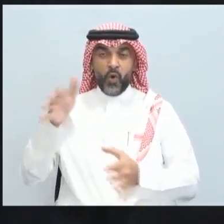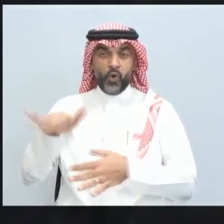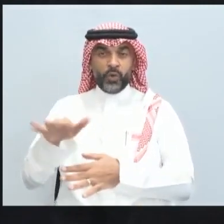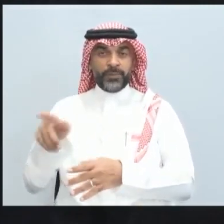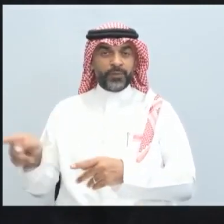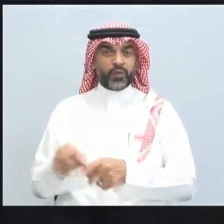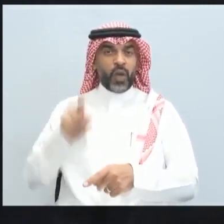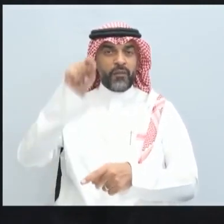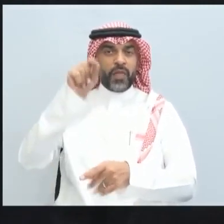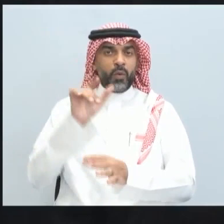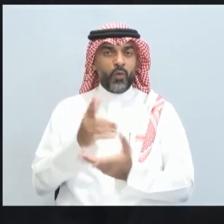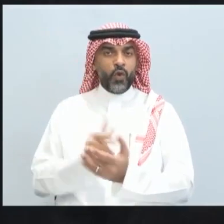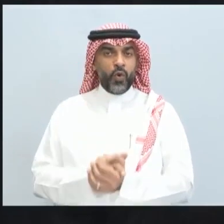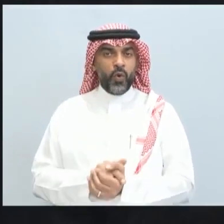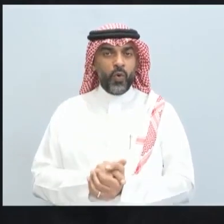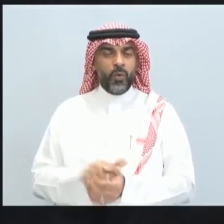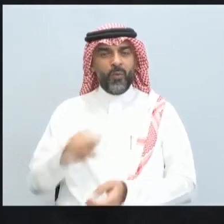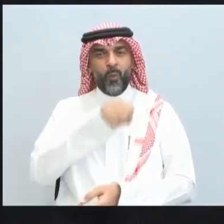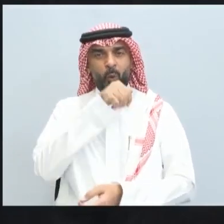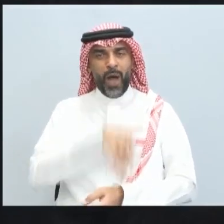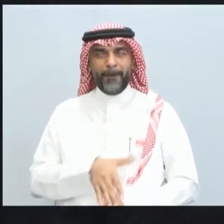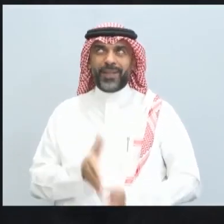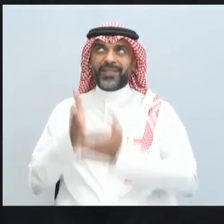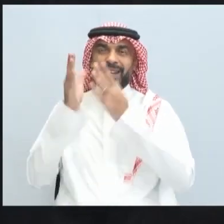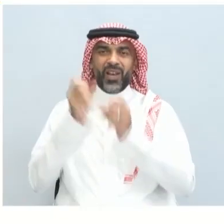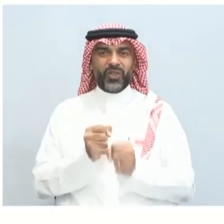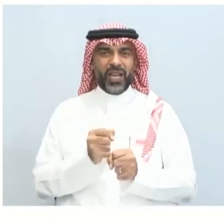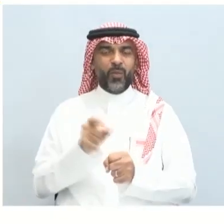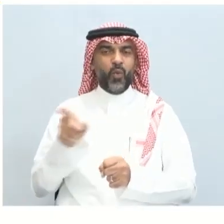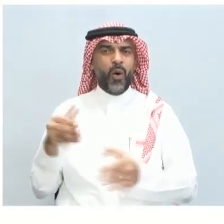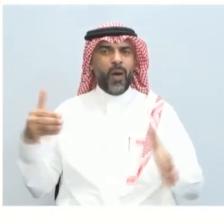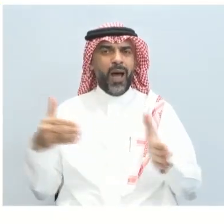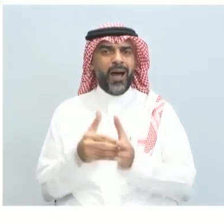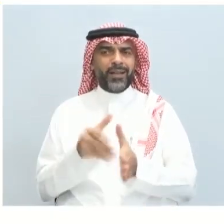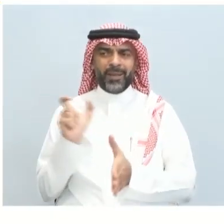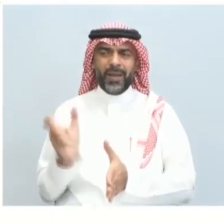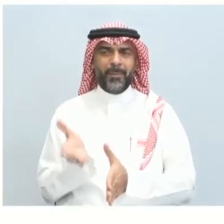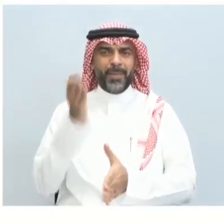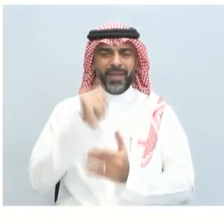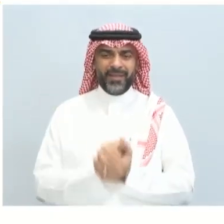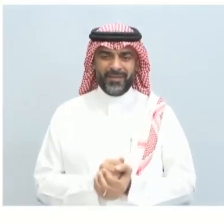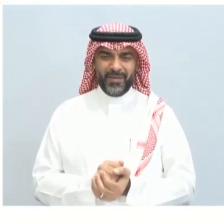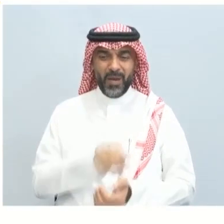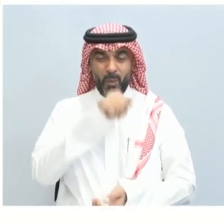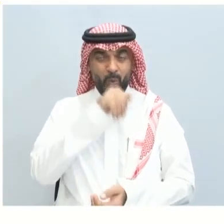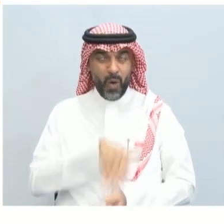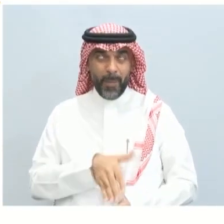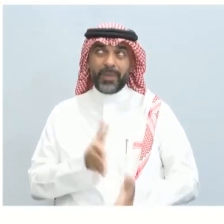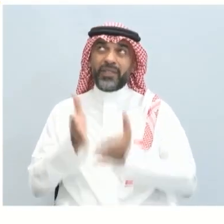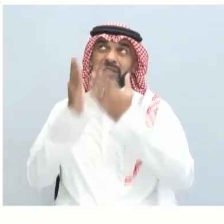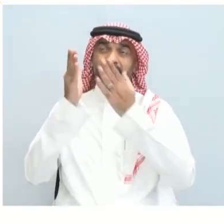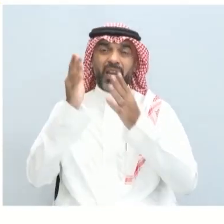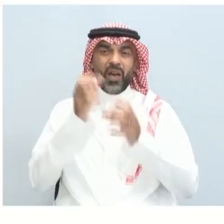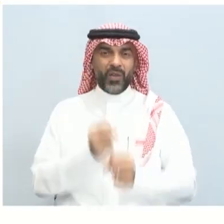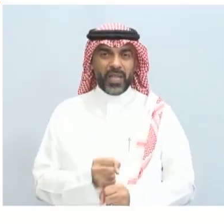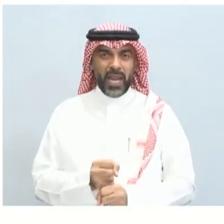محمد صلى الله عليه وسلم وهو خاتم الانبياء نبينا محمد صلى الله عليه وسلم